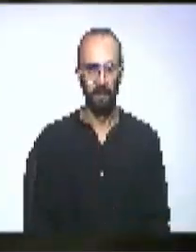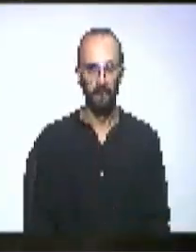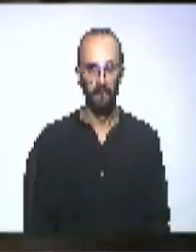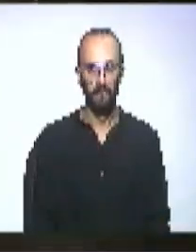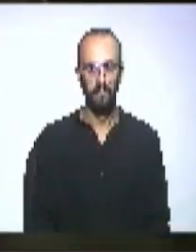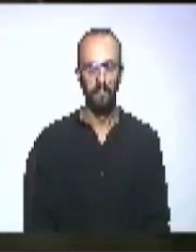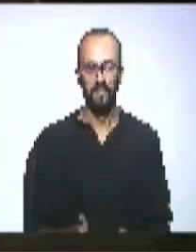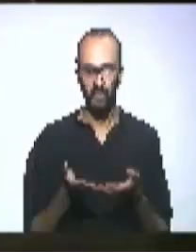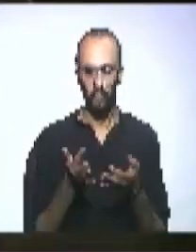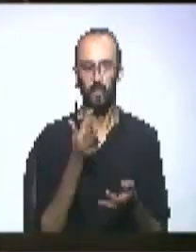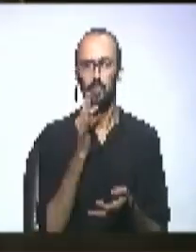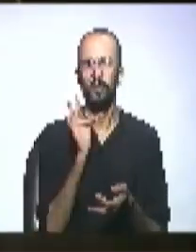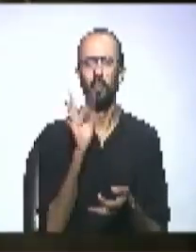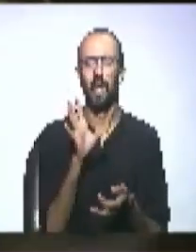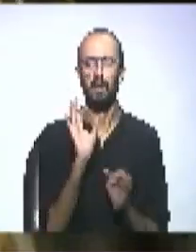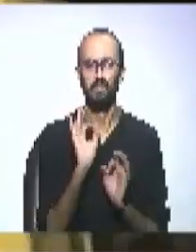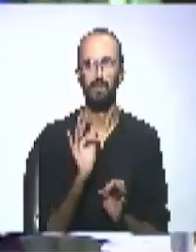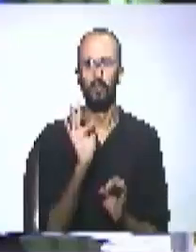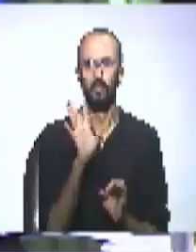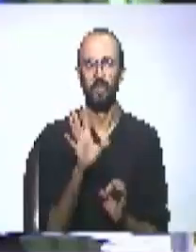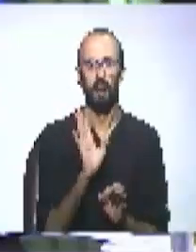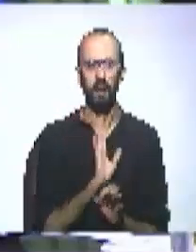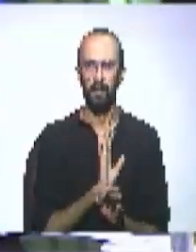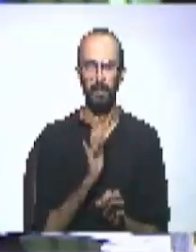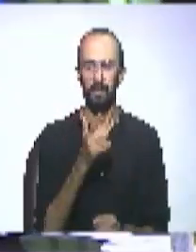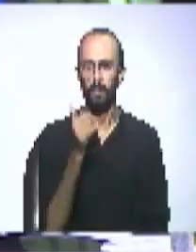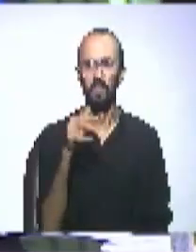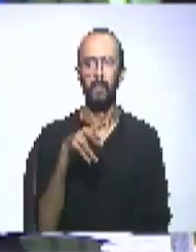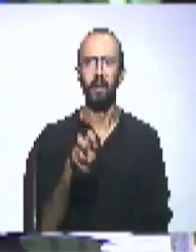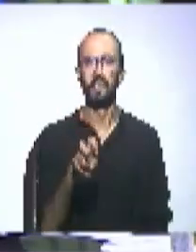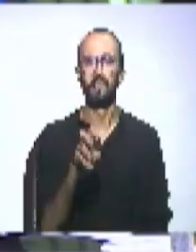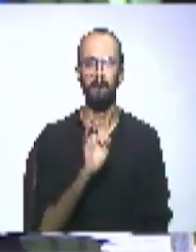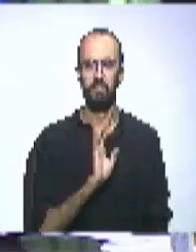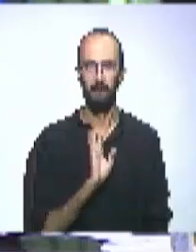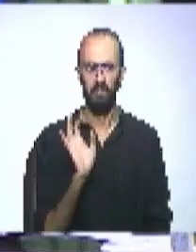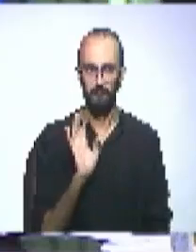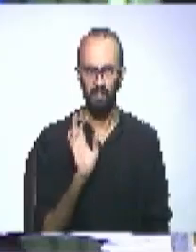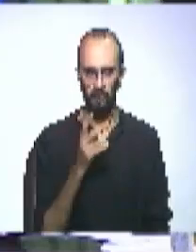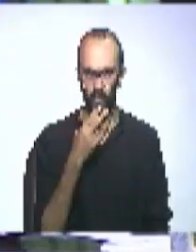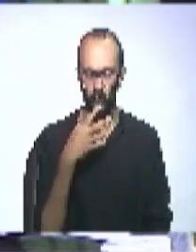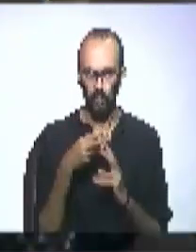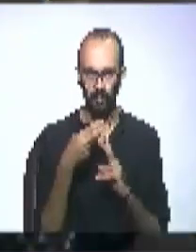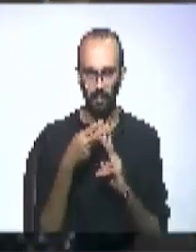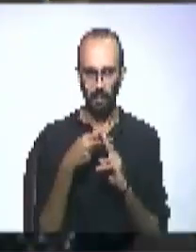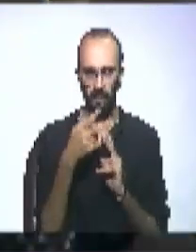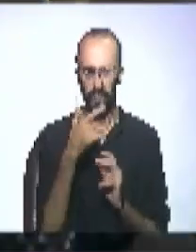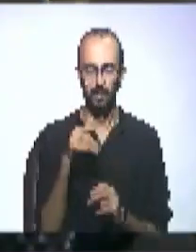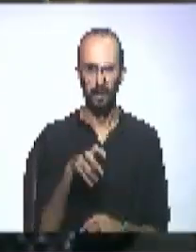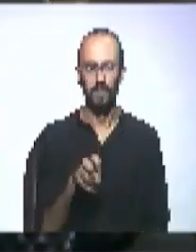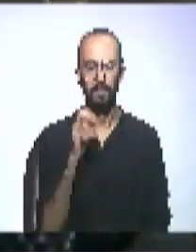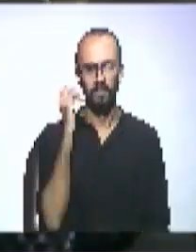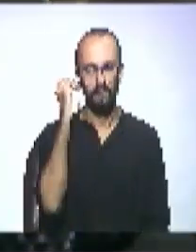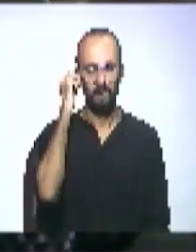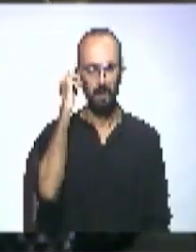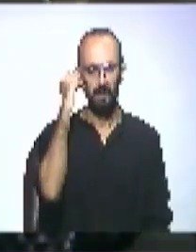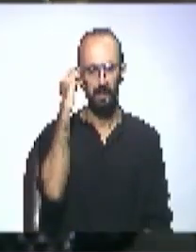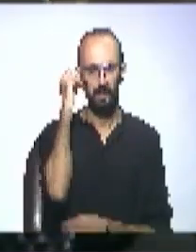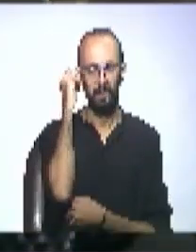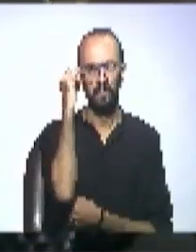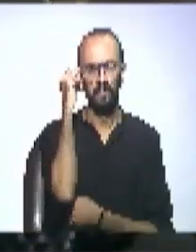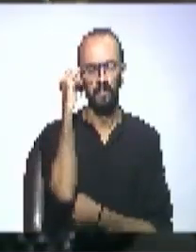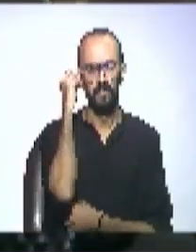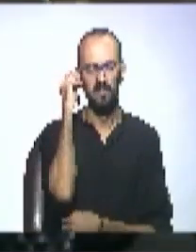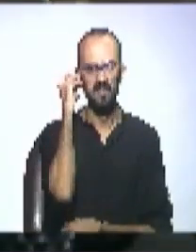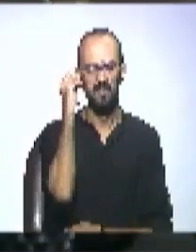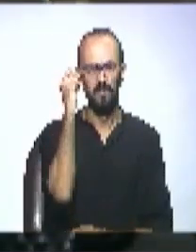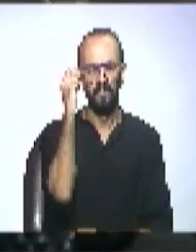هندخلها الفرن نص ساعه بالظبط على حراره 180 درجه. طيب حلو قوي. احنا كده اول حاجه بدينا مع